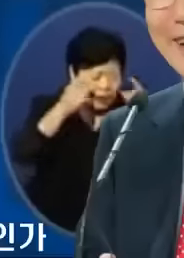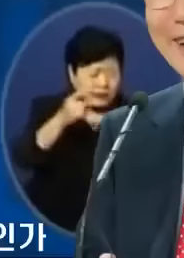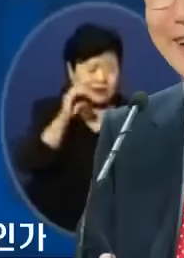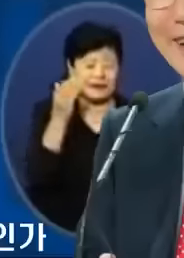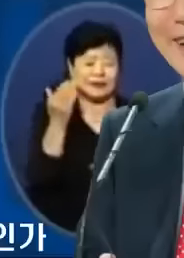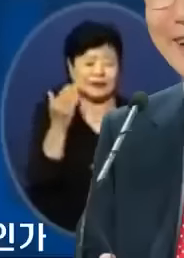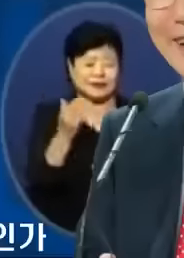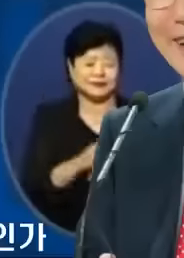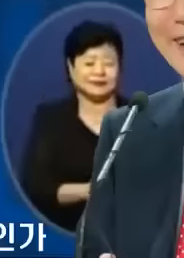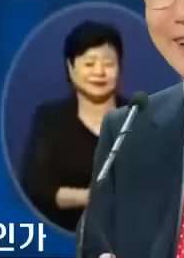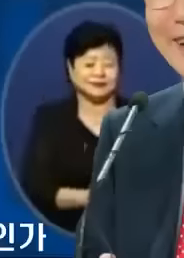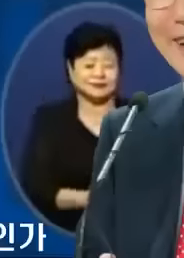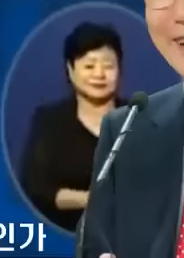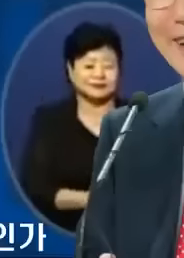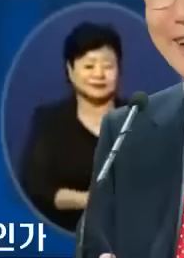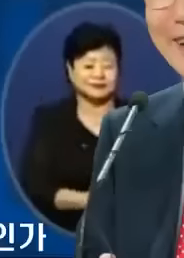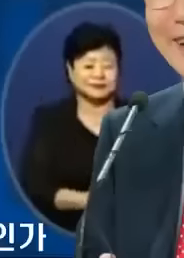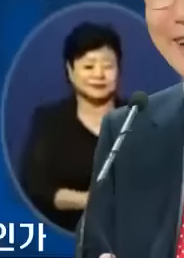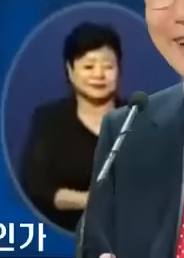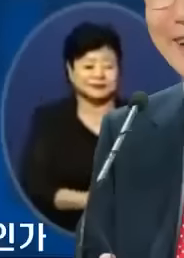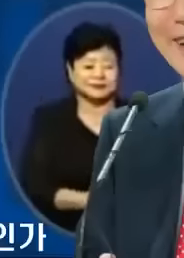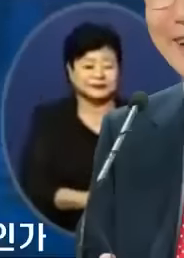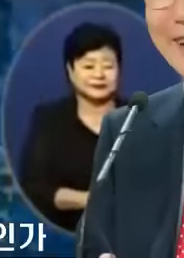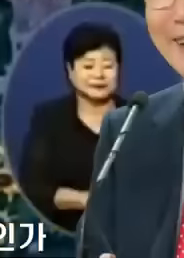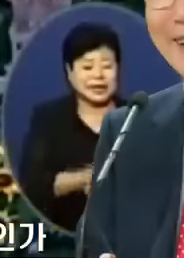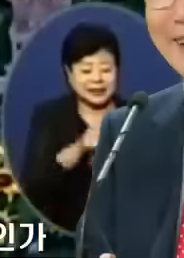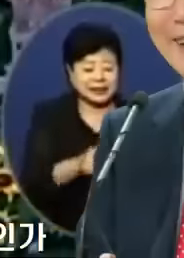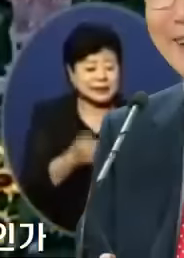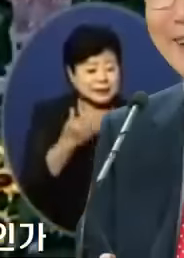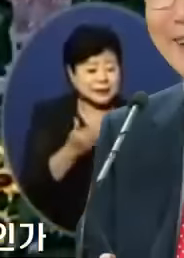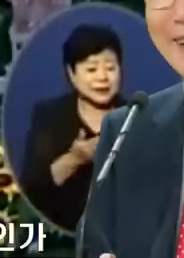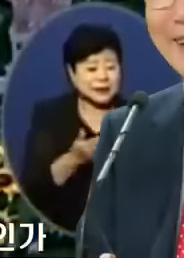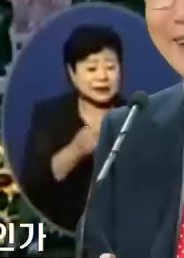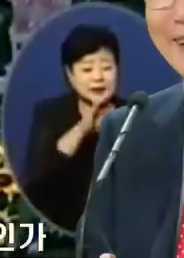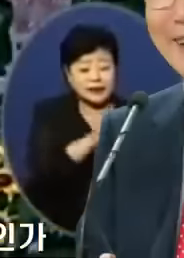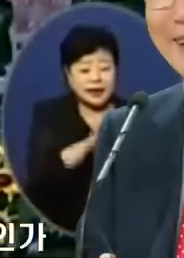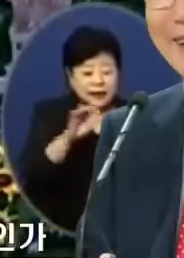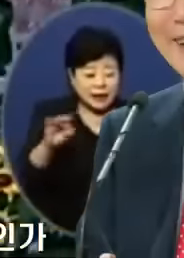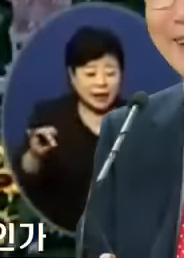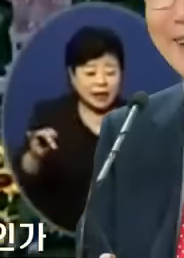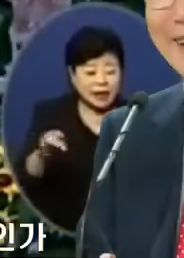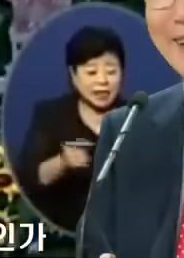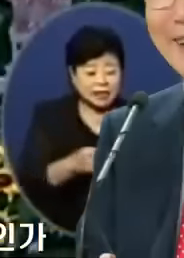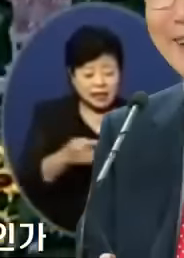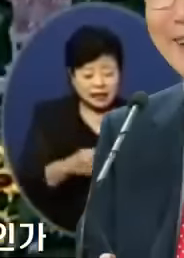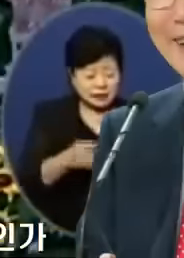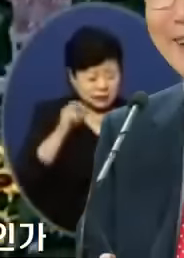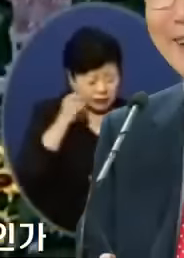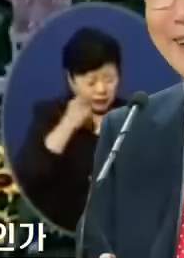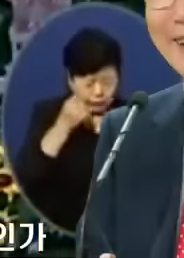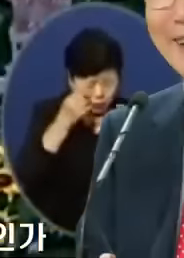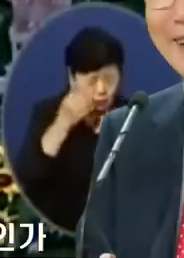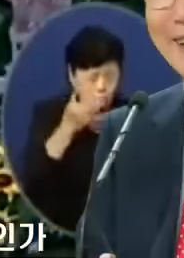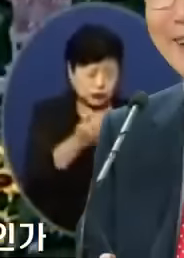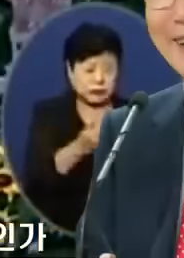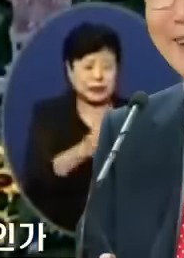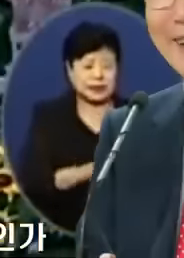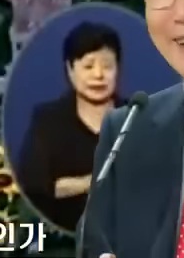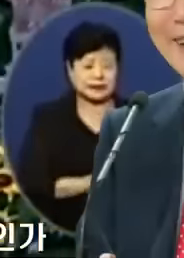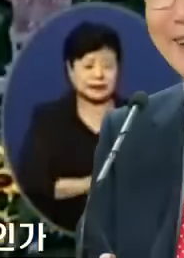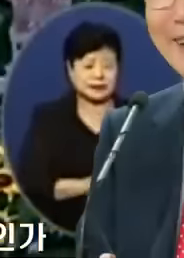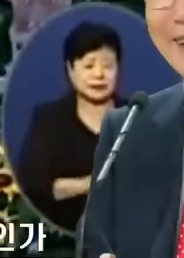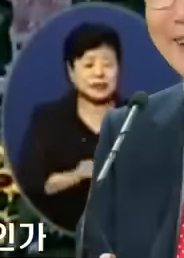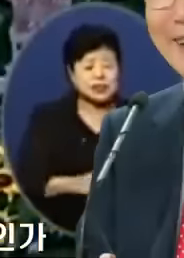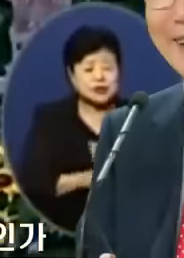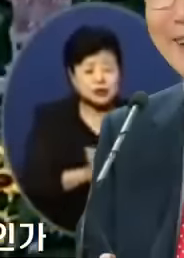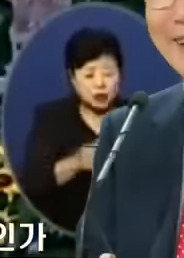평등하다는 것을 배울 수가 있게 만들어 주었다고 했는 것입니다. 하나님께서는 때때로 우리에게 이해하기 힘든 고난을 허락하십니다. 그